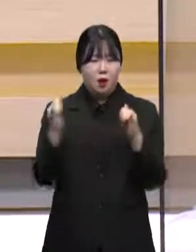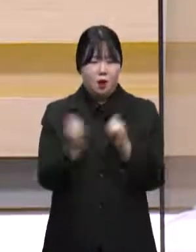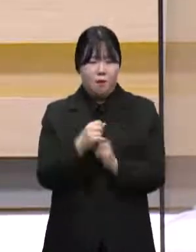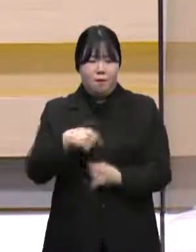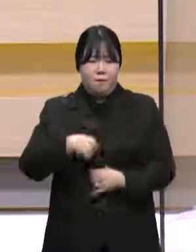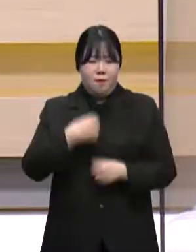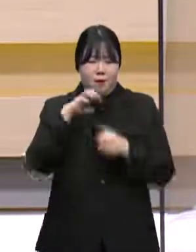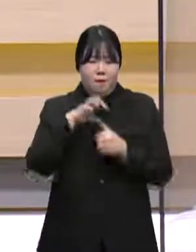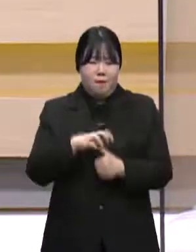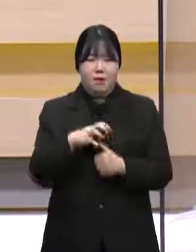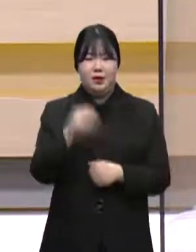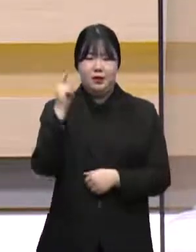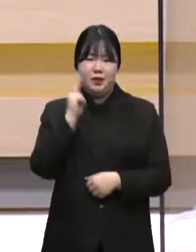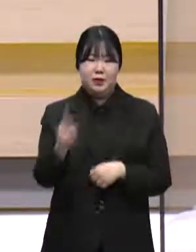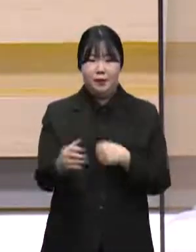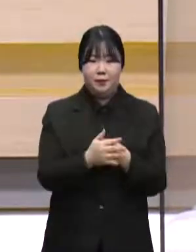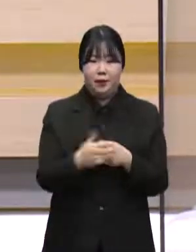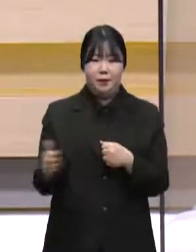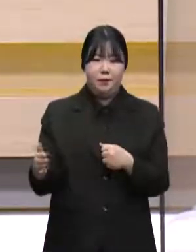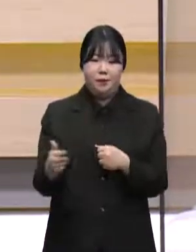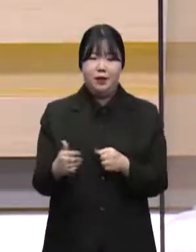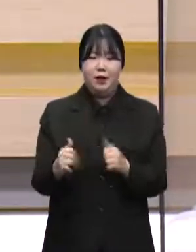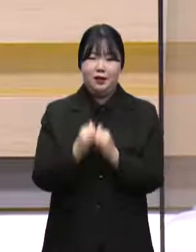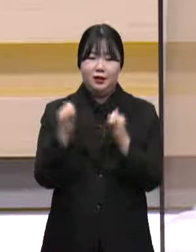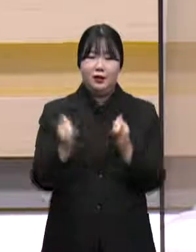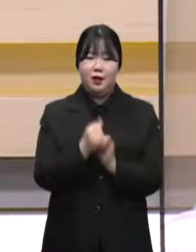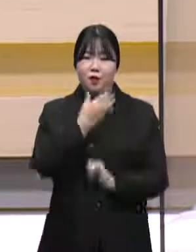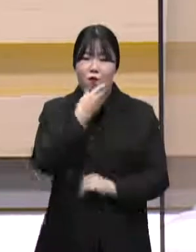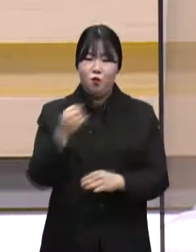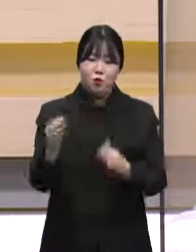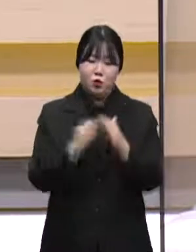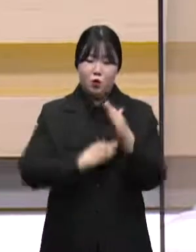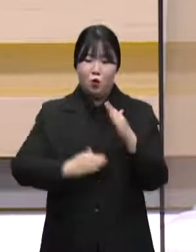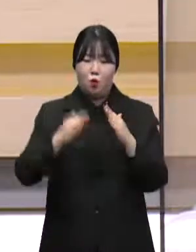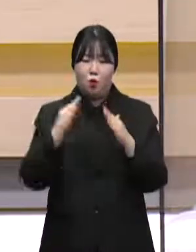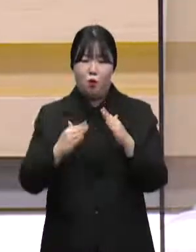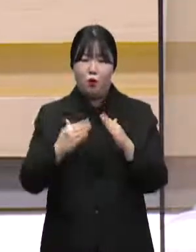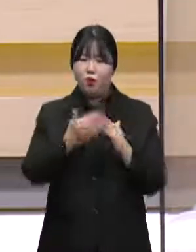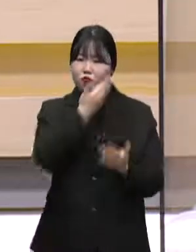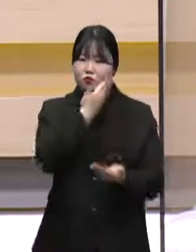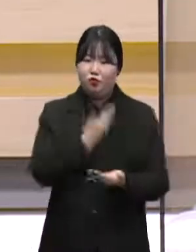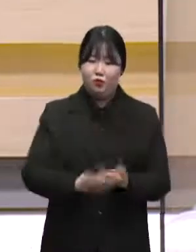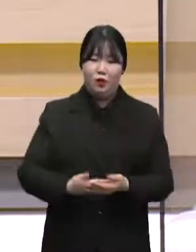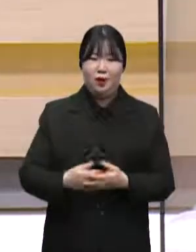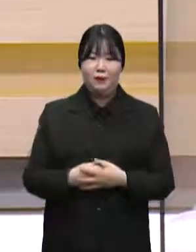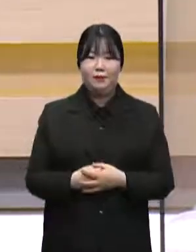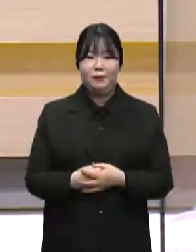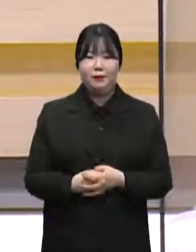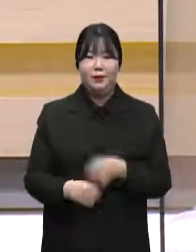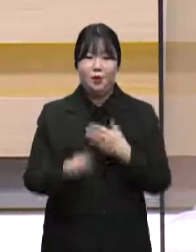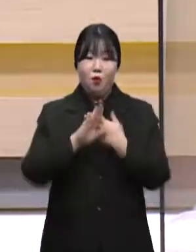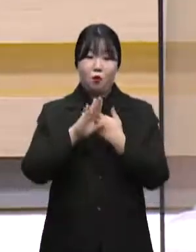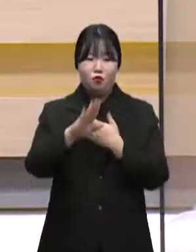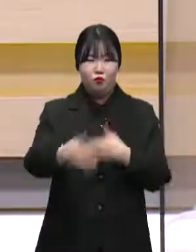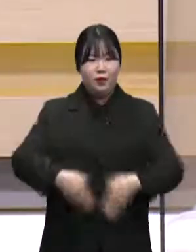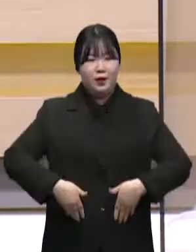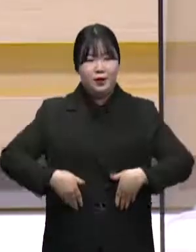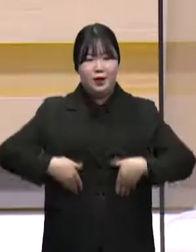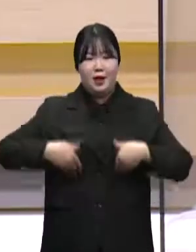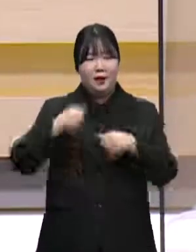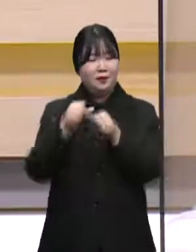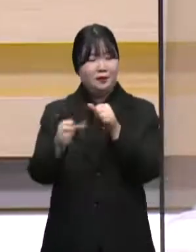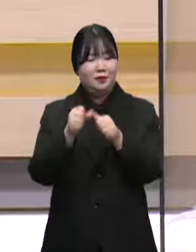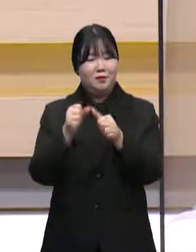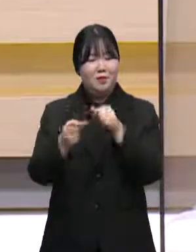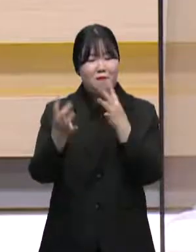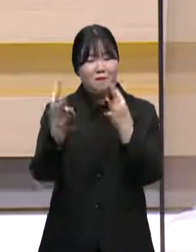있다 보니까 명예 사회복지 공무원들의 역할이 더욱 중요한 때인데 수고 정말 많으셨어요 앞으로 이런 따뜻한 수식의 좀